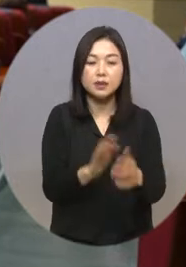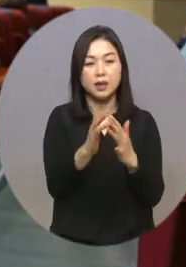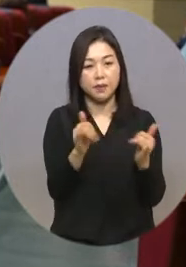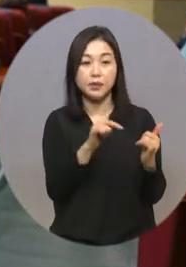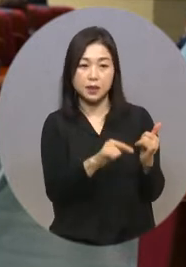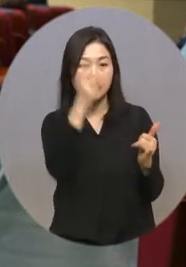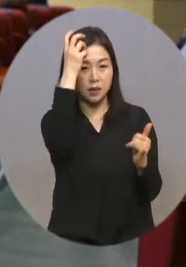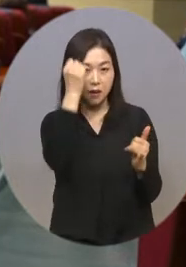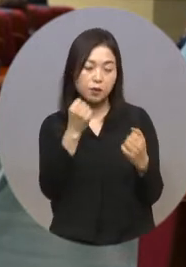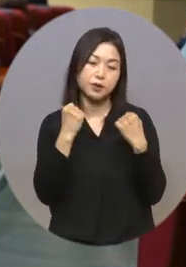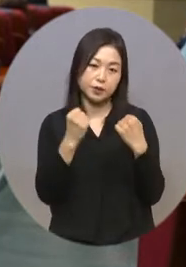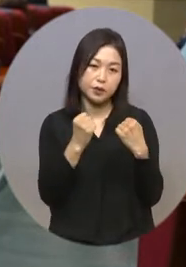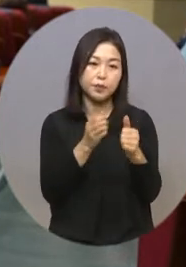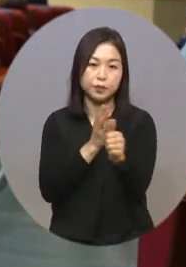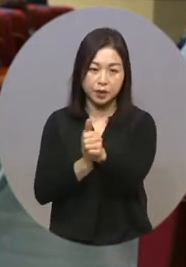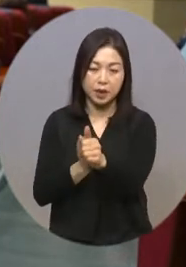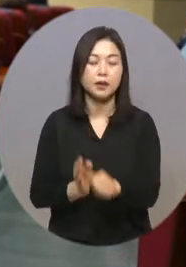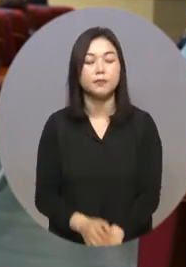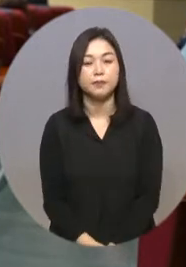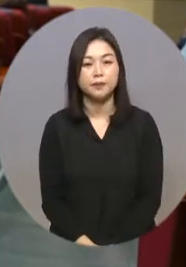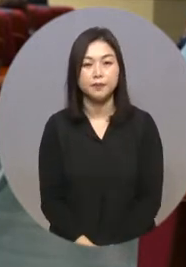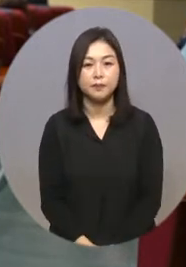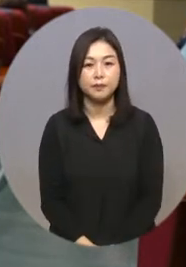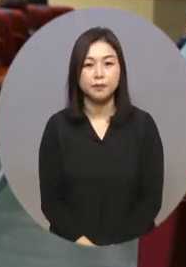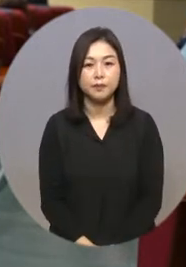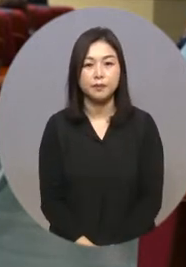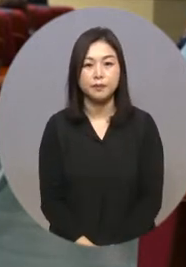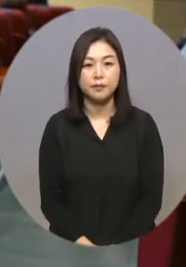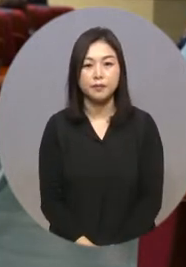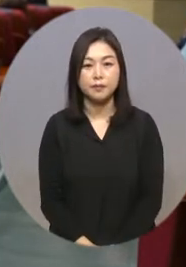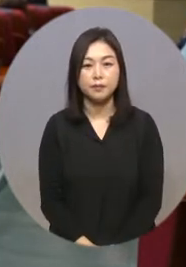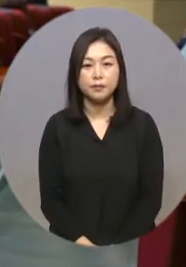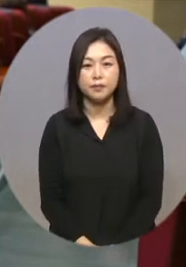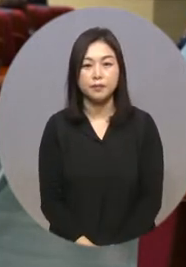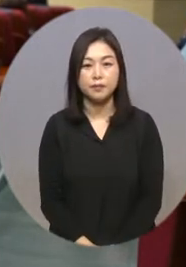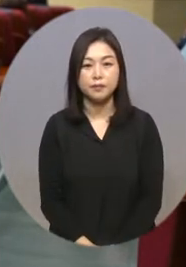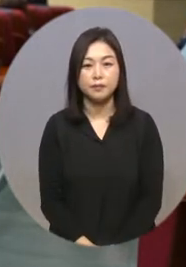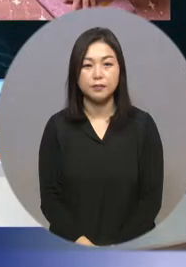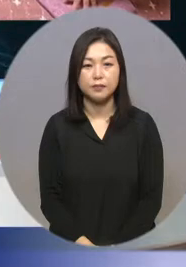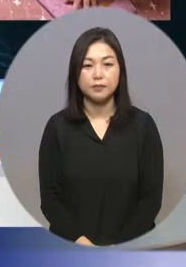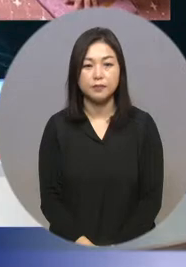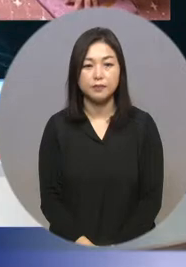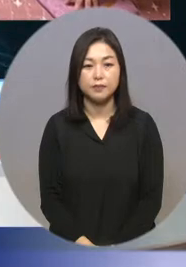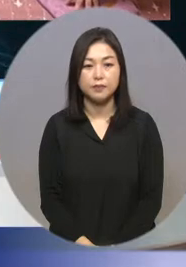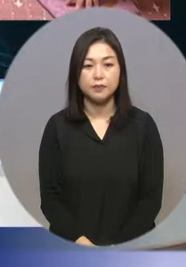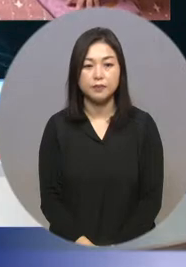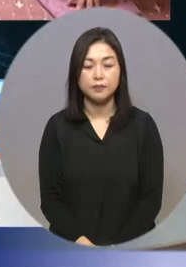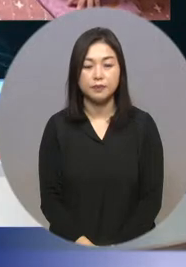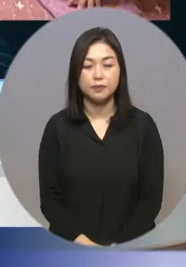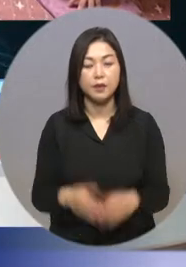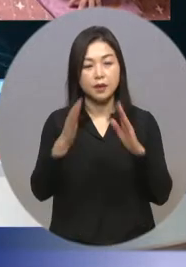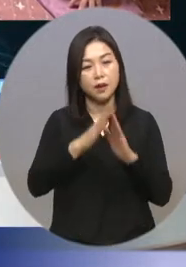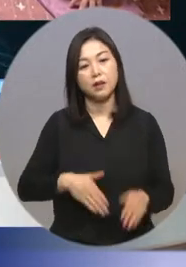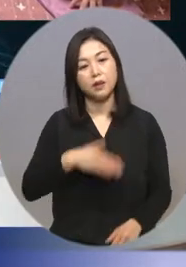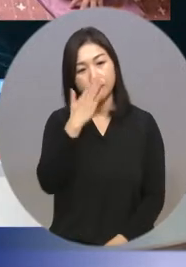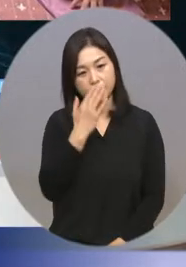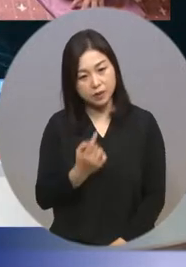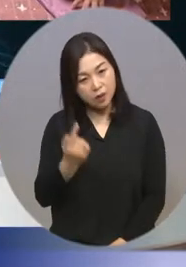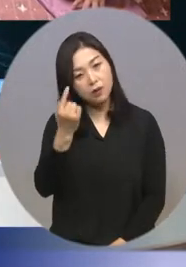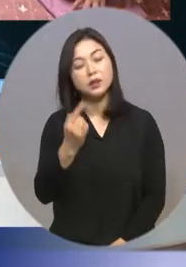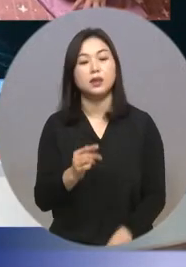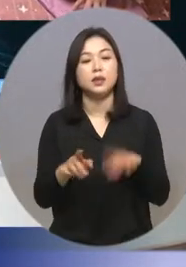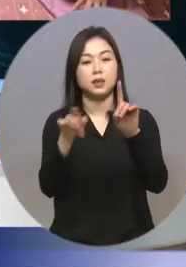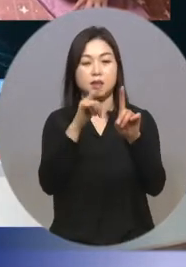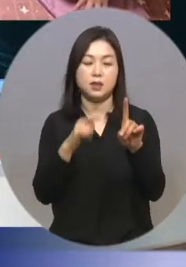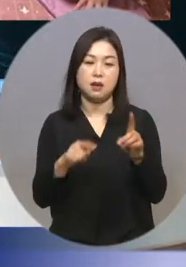응원 하길 기원합니다 복지 tv 전부 방송 장희진 입니다 전남 순천시가 일인가 고